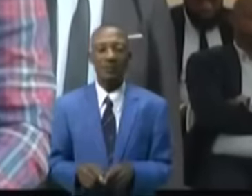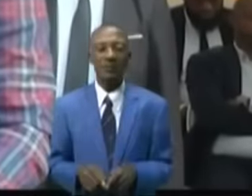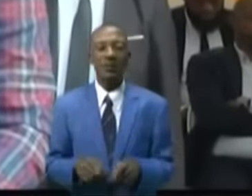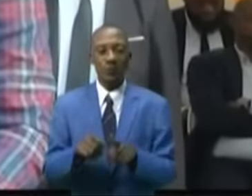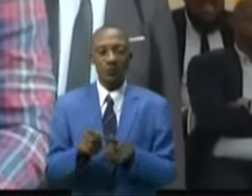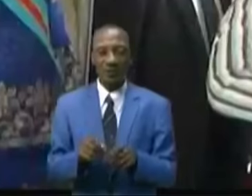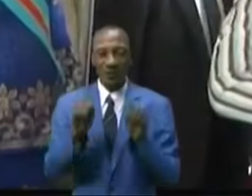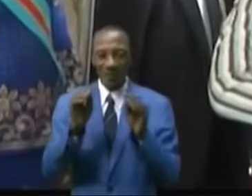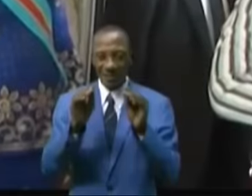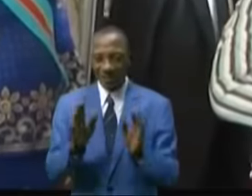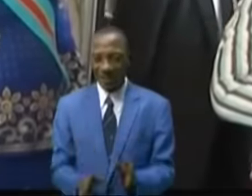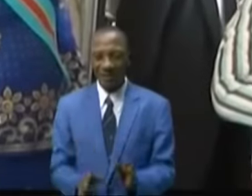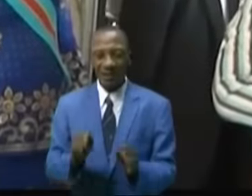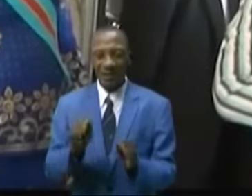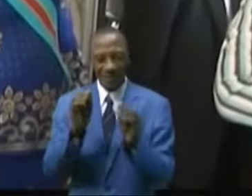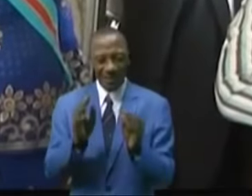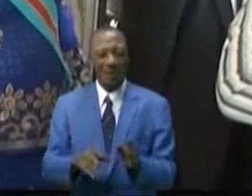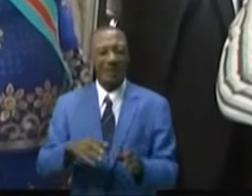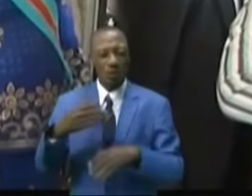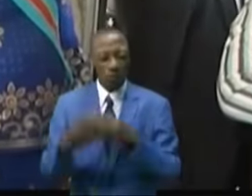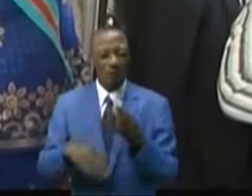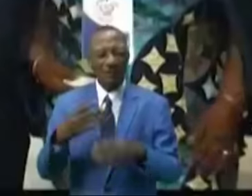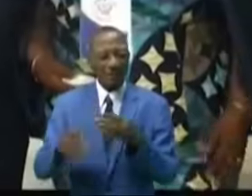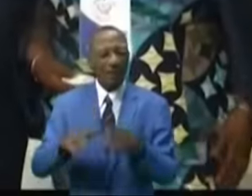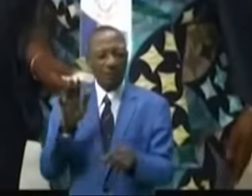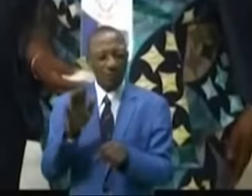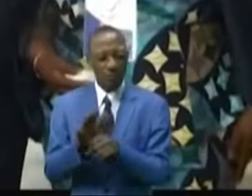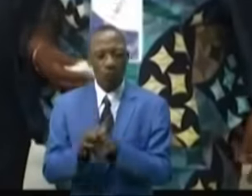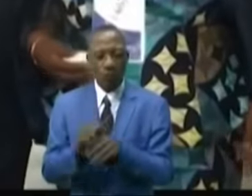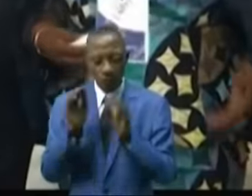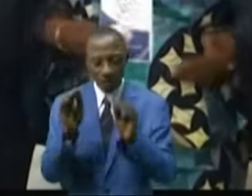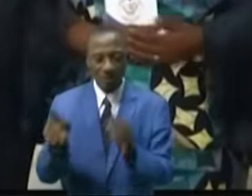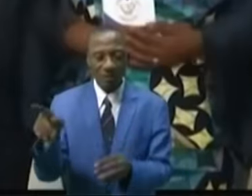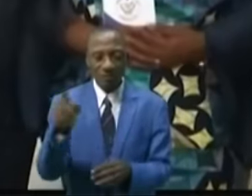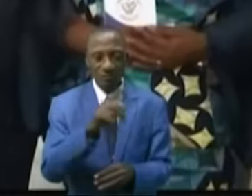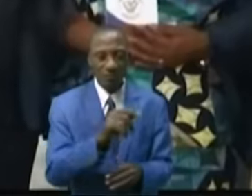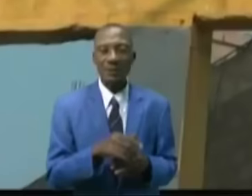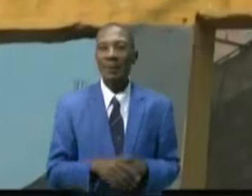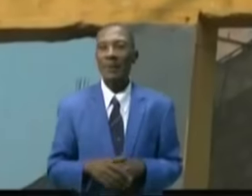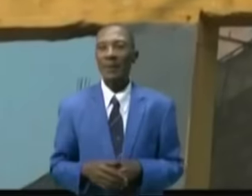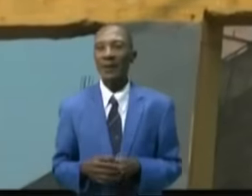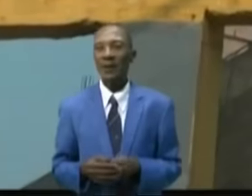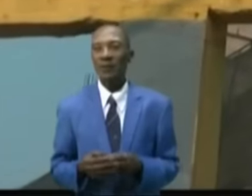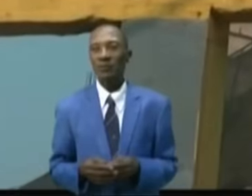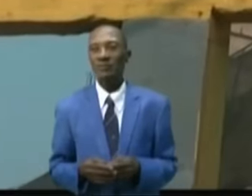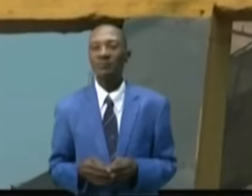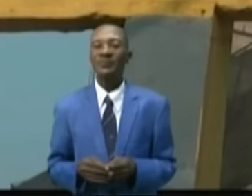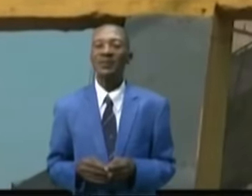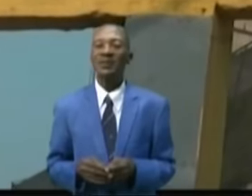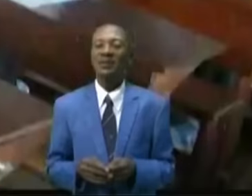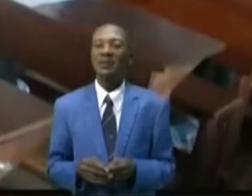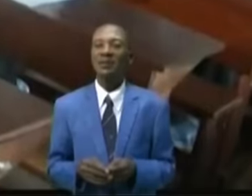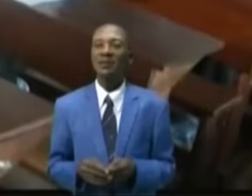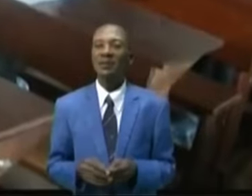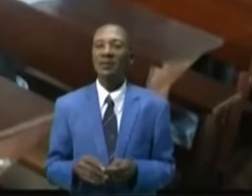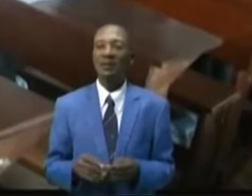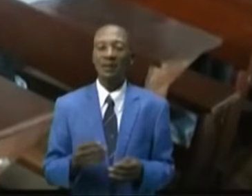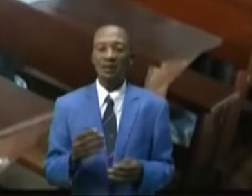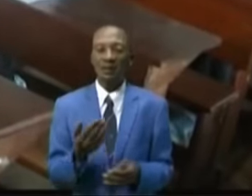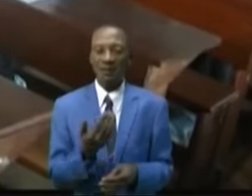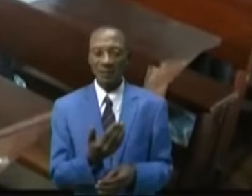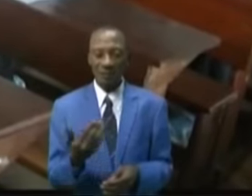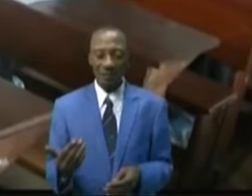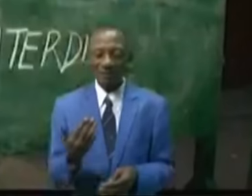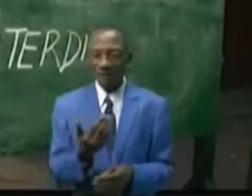à sa fin. Il s'est de signaler que le Trésor public a pris en charge les frais de participation des élèves de la province du